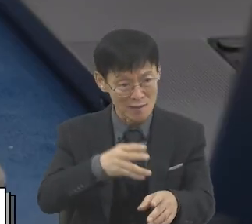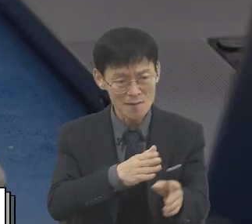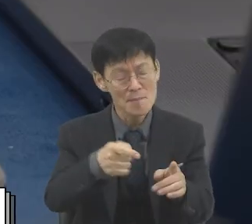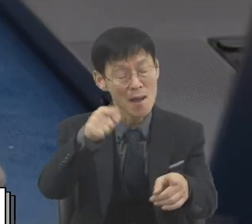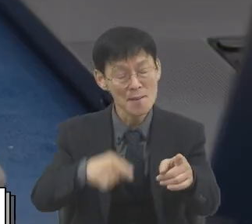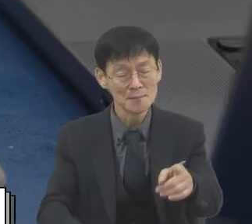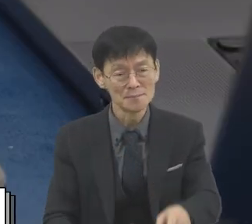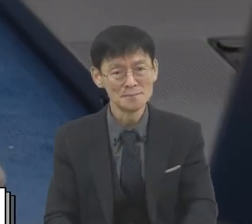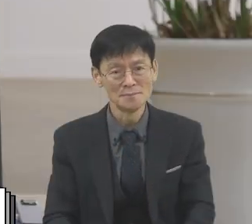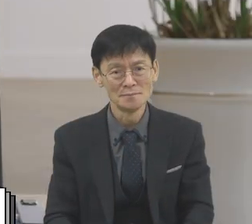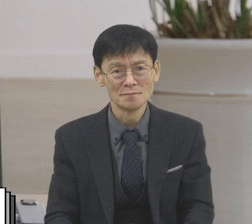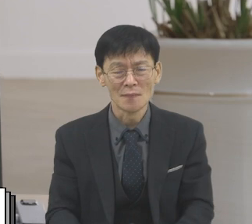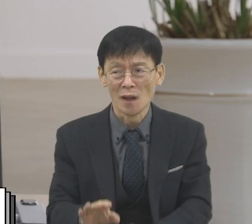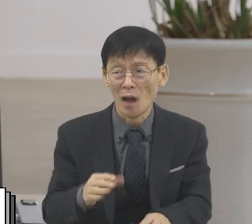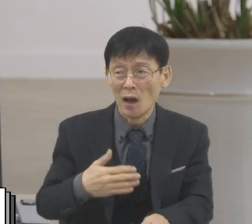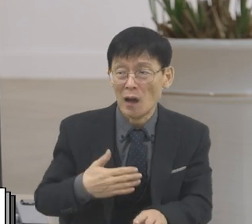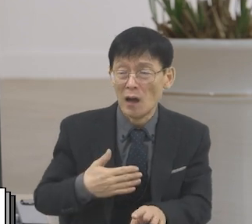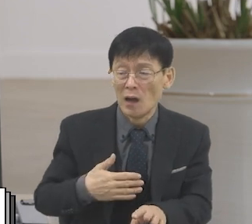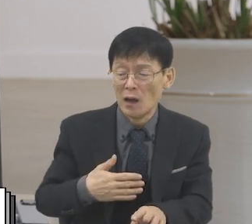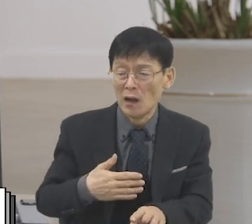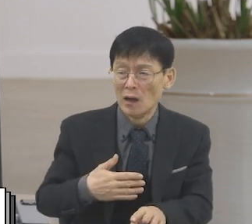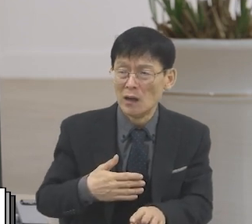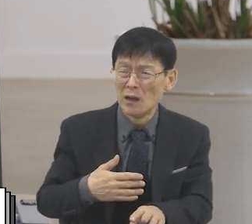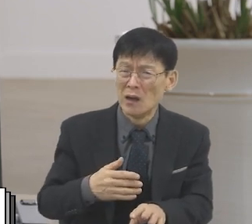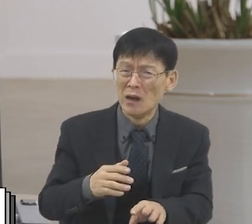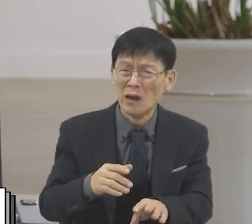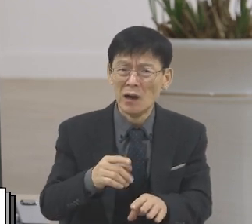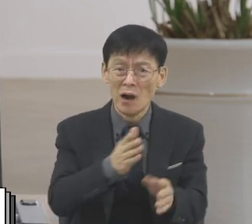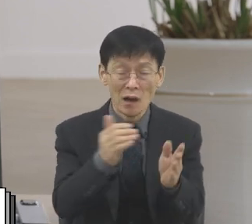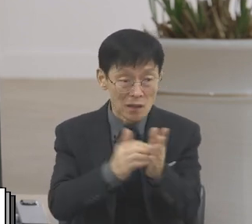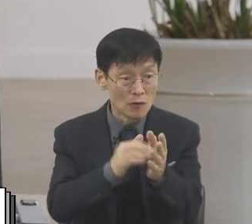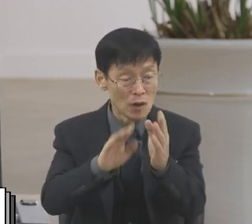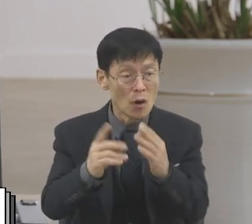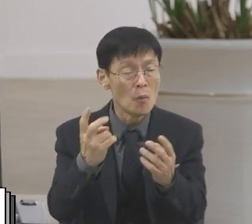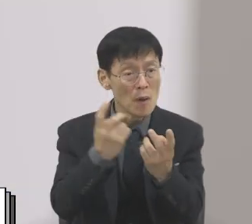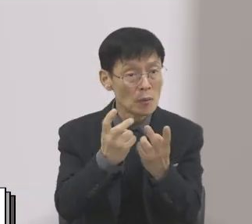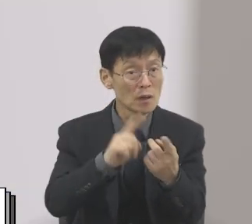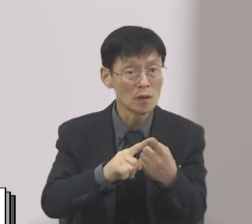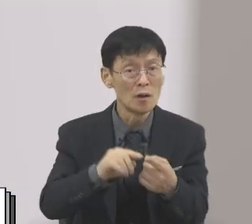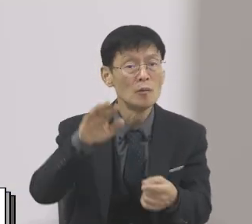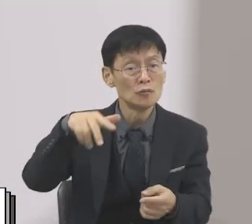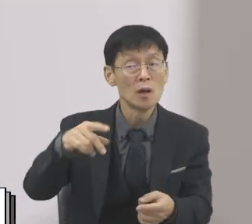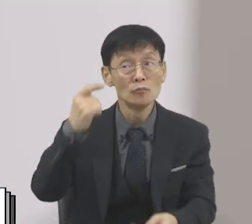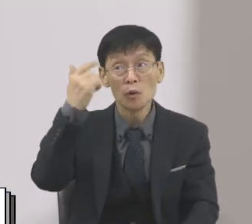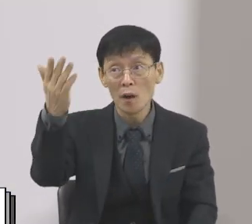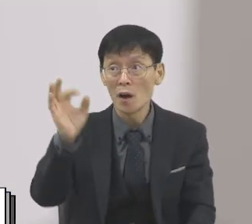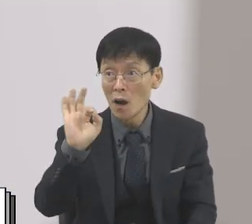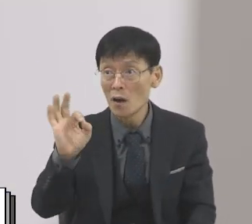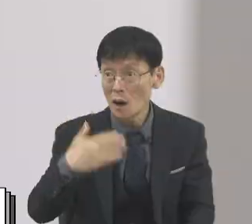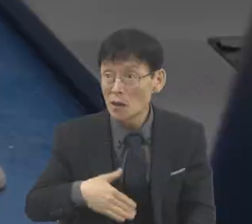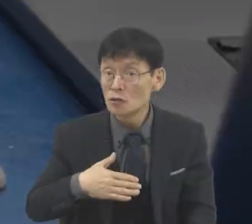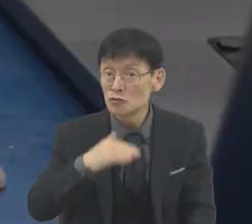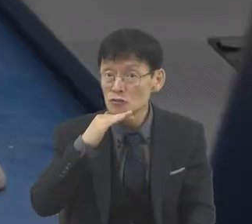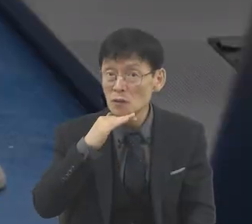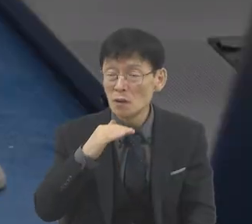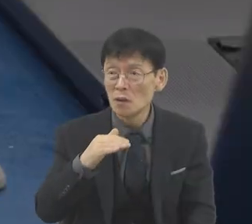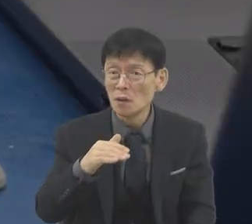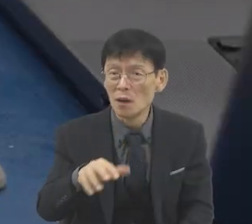될 것 같네요. 예. 그리고 정리하고 나서 어떻게 해야 될지는 부장님께 좀